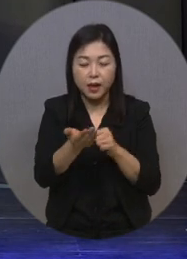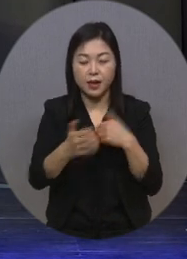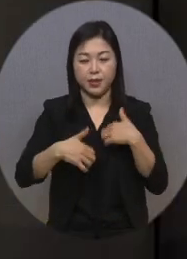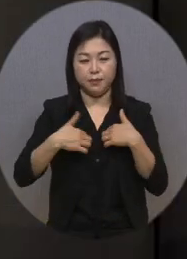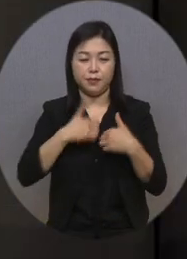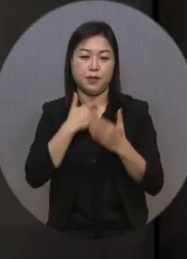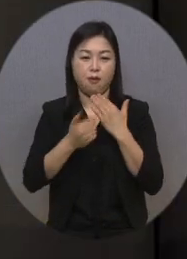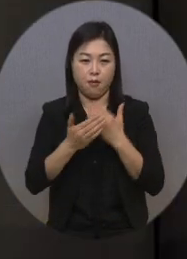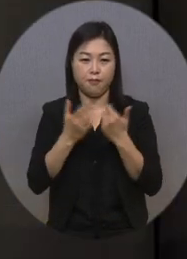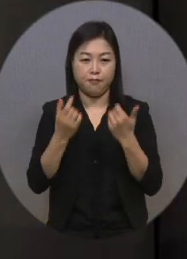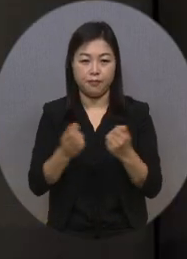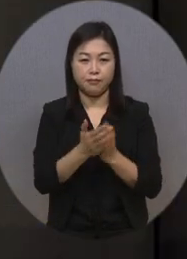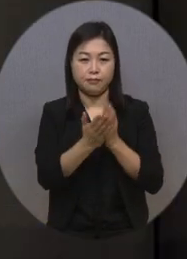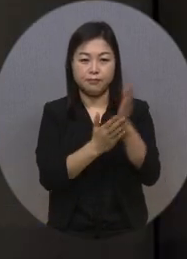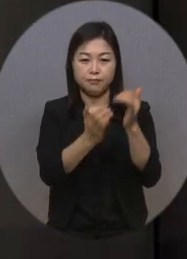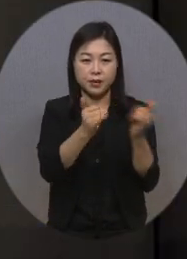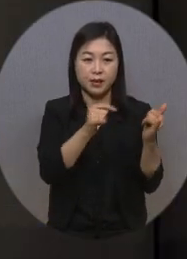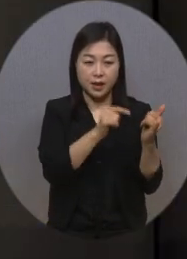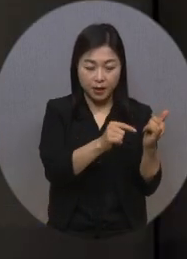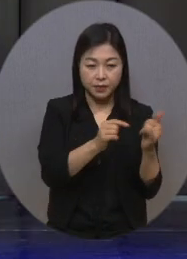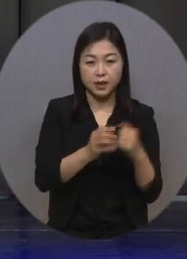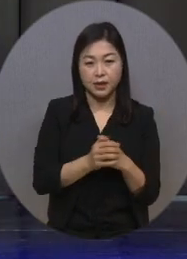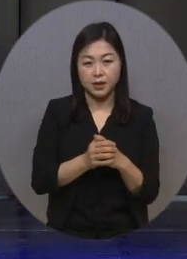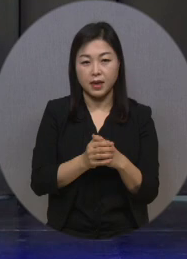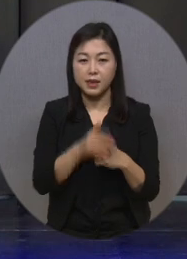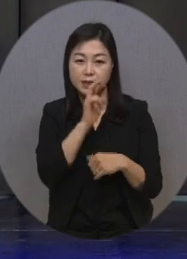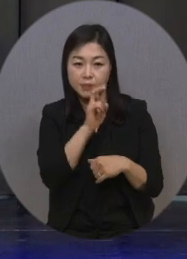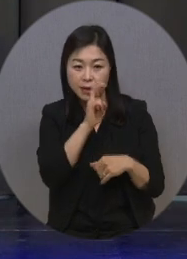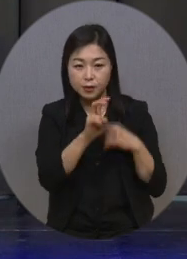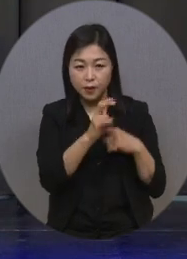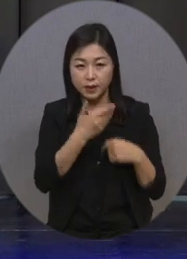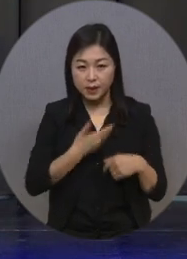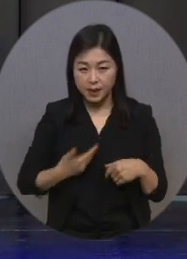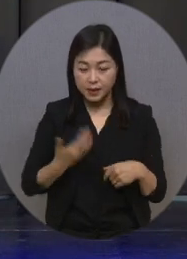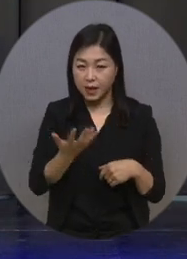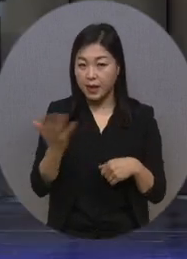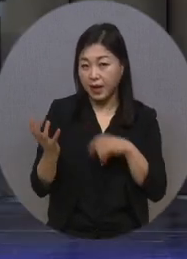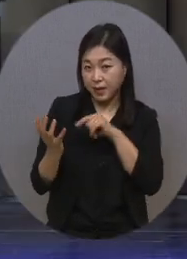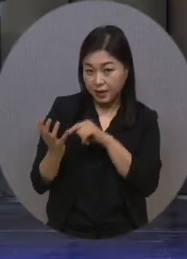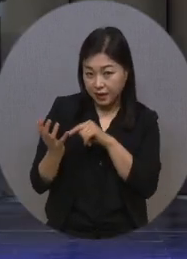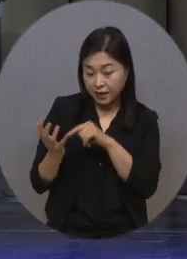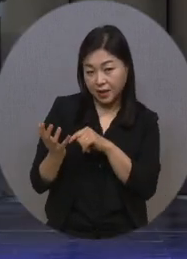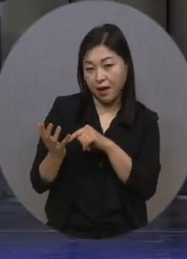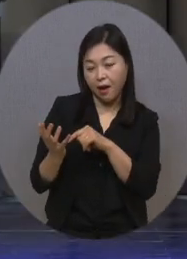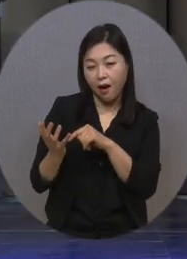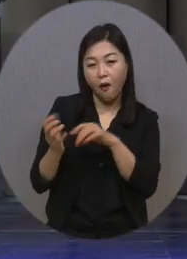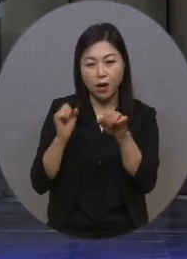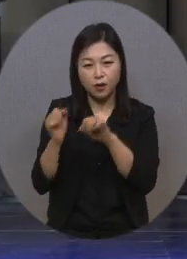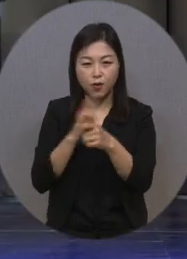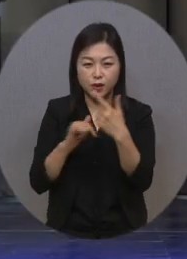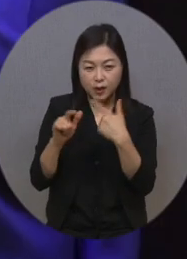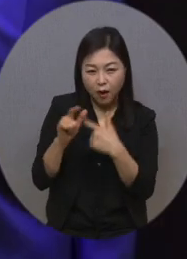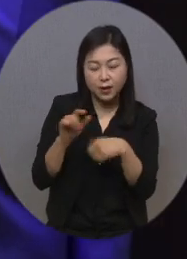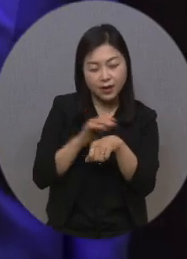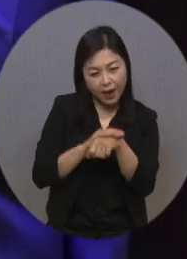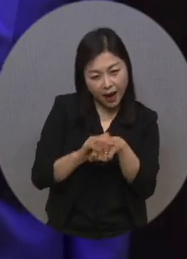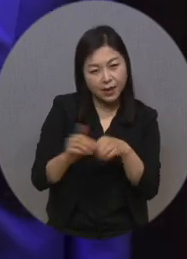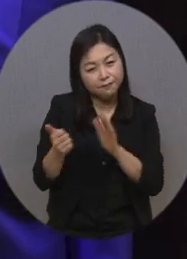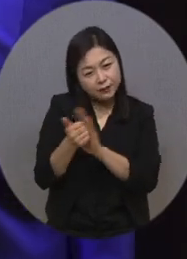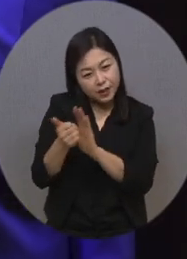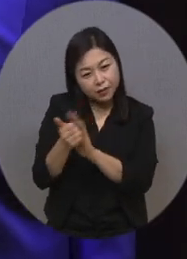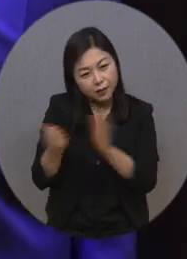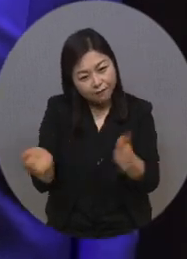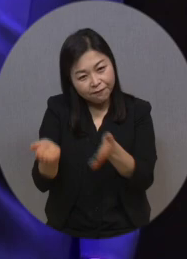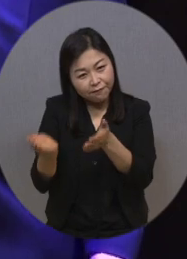되었습니다. 전문 연주가들은 그들의 음악으로 제자들의 맑은 목소리를 더욱 돋보이게 했습니다. 다양한 음악